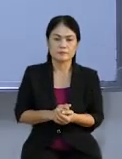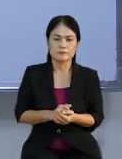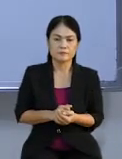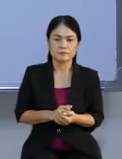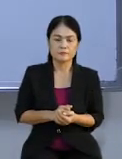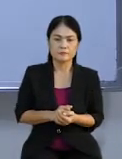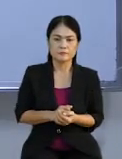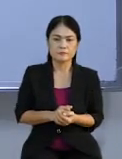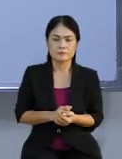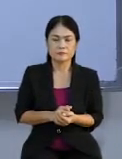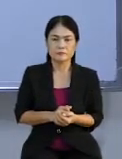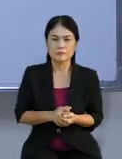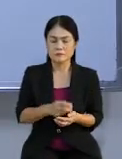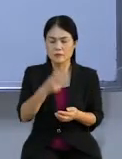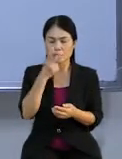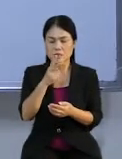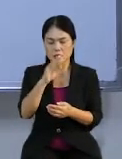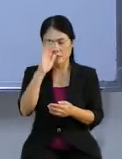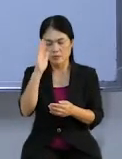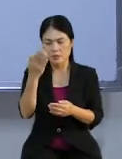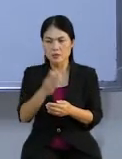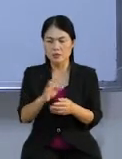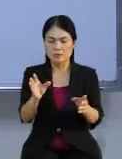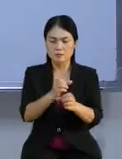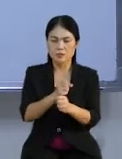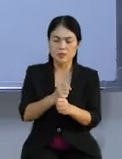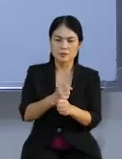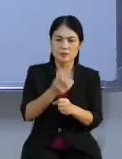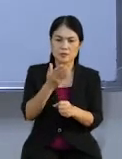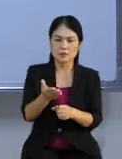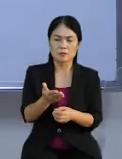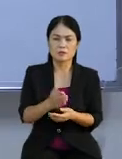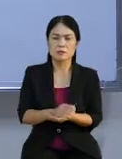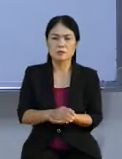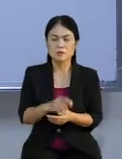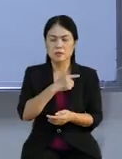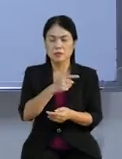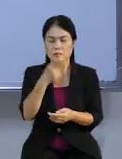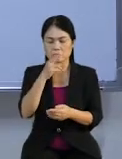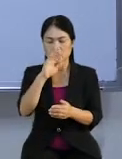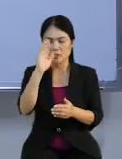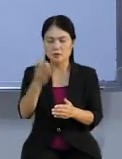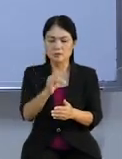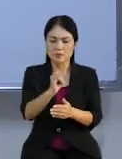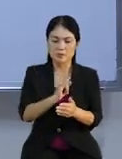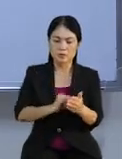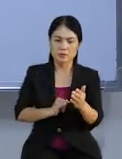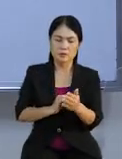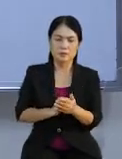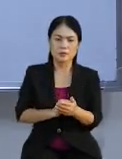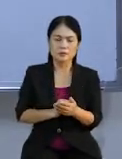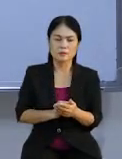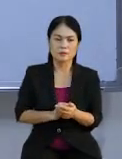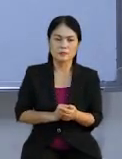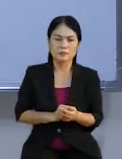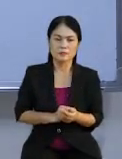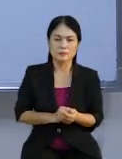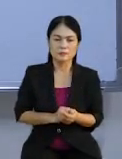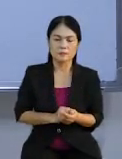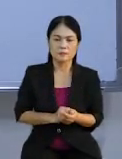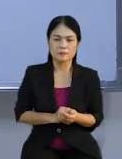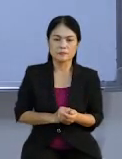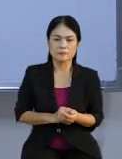bạn chân dương cả lệch mơ rụt bỏ dương dương bàn phần năng hải hay dương mơ rụt bỏ dương để dương phù với bà